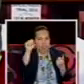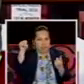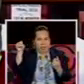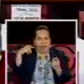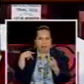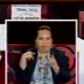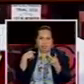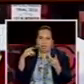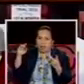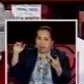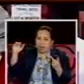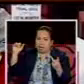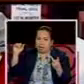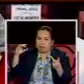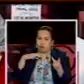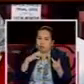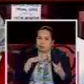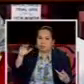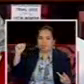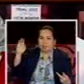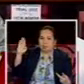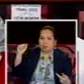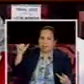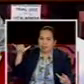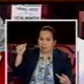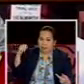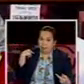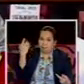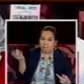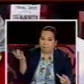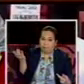Abaya. Joseph Emilio Abaya.